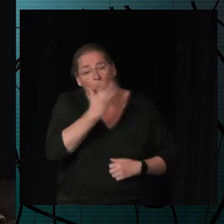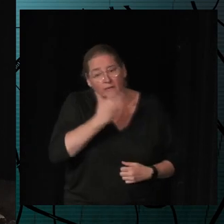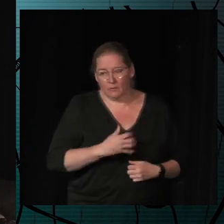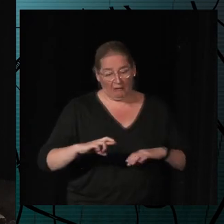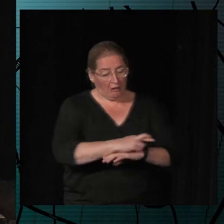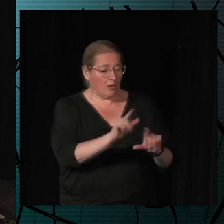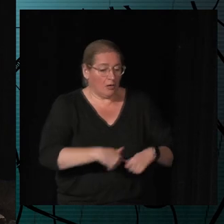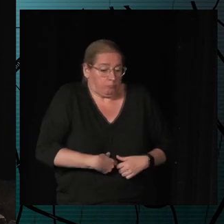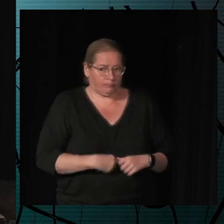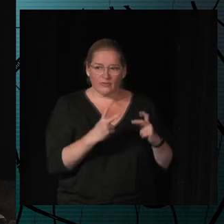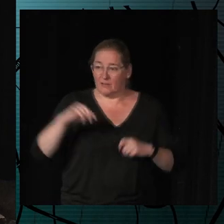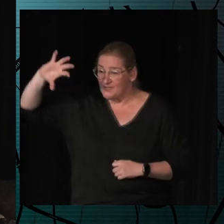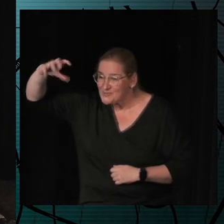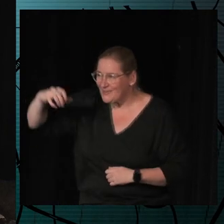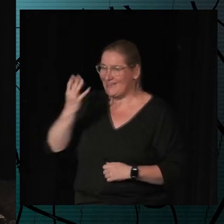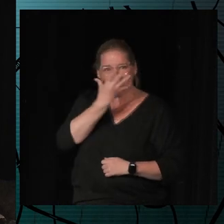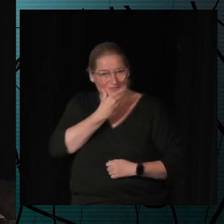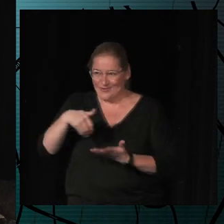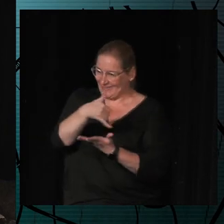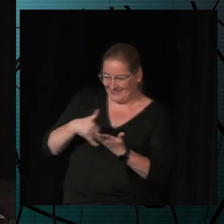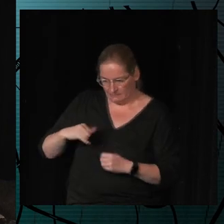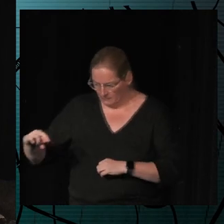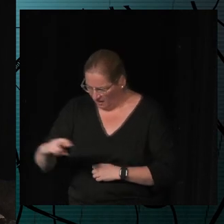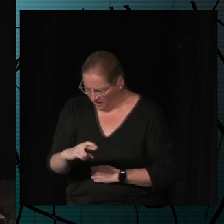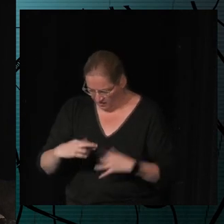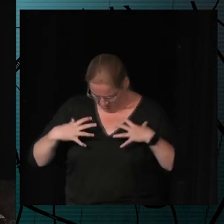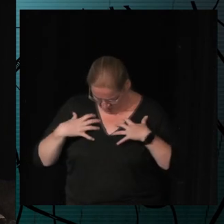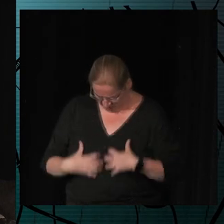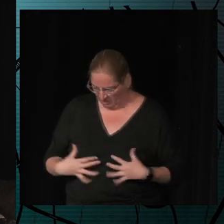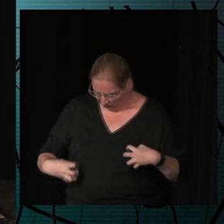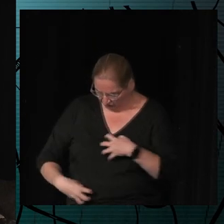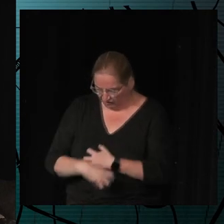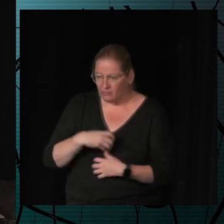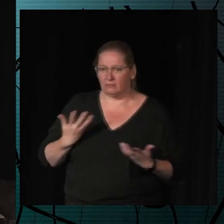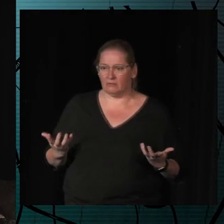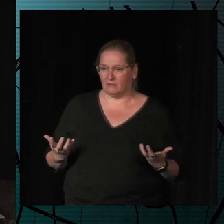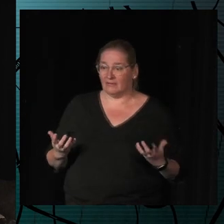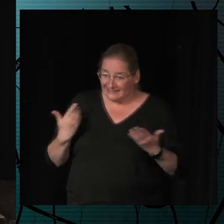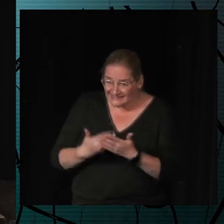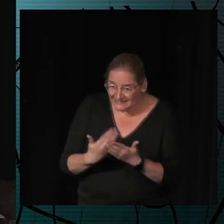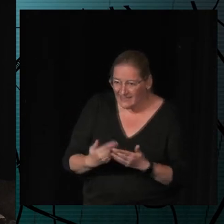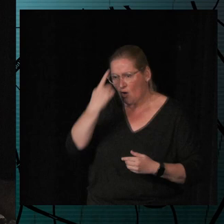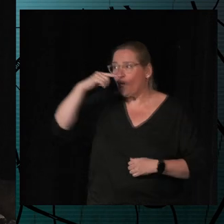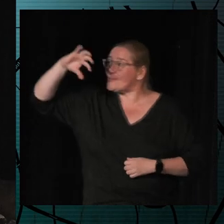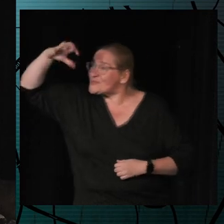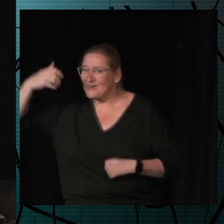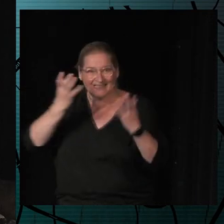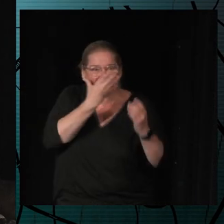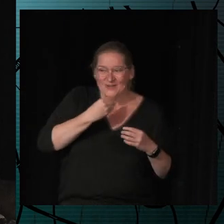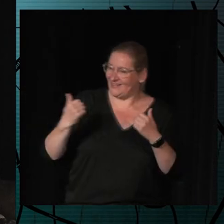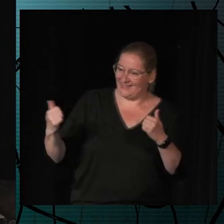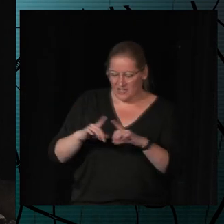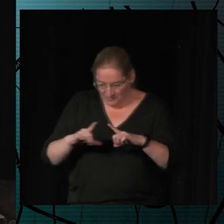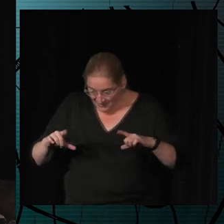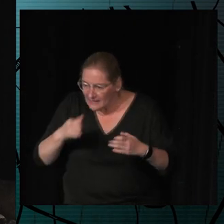ou créer une sorte de distorsion entre des ouis DESAGE un peu d'Épinal qu'on a de de cartte postal où il fait beau on a vraiment l'impression qu'il vont salir d'un coup des des cartes